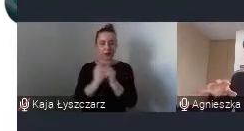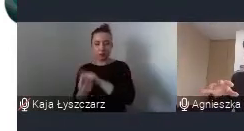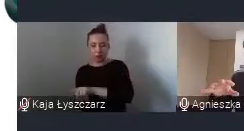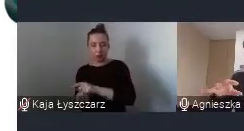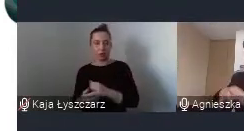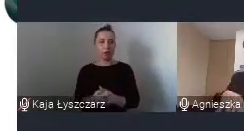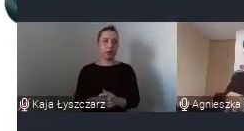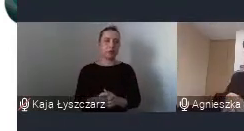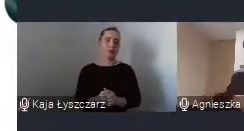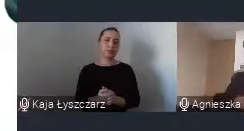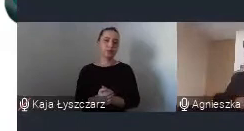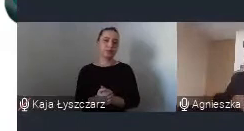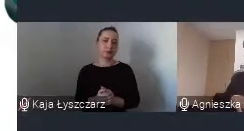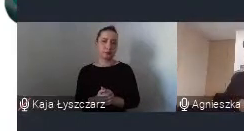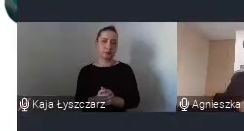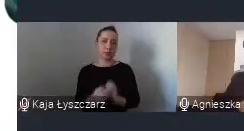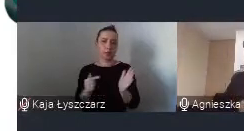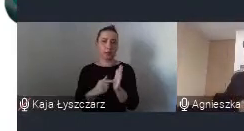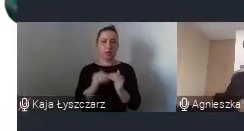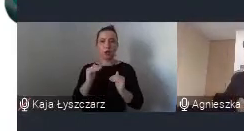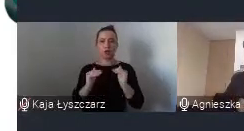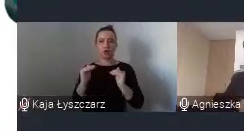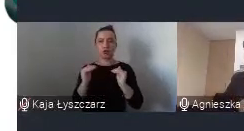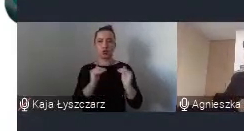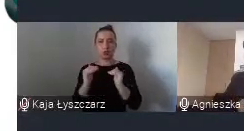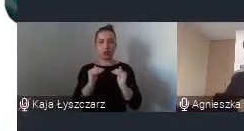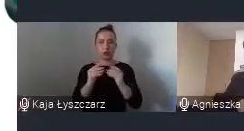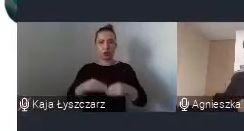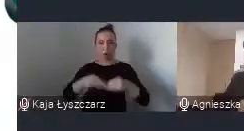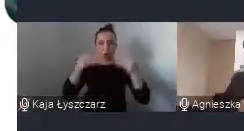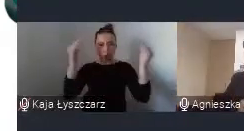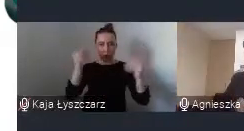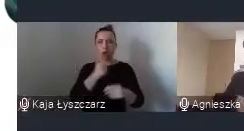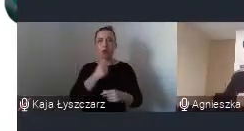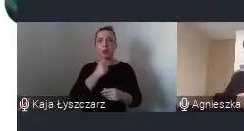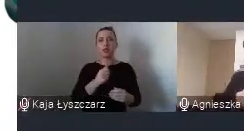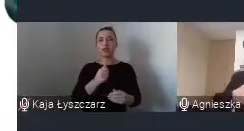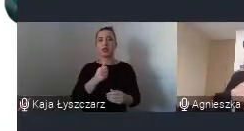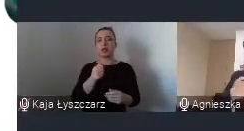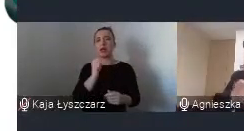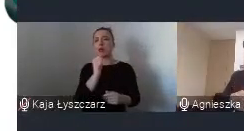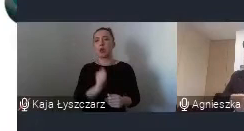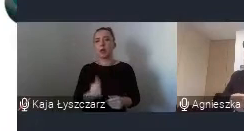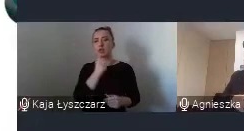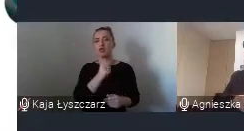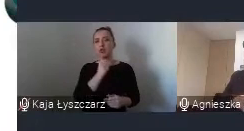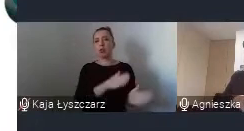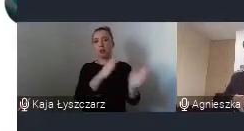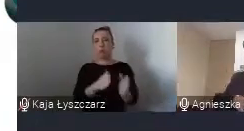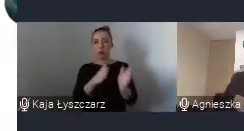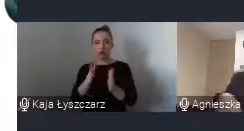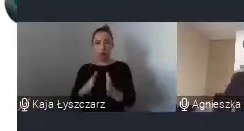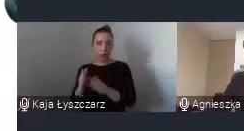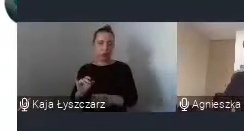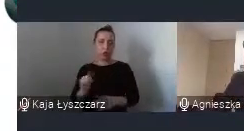klimatycznymi, celami zrównoważonego rozwoju ONZ-u, Europejskim Zielonym Ładem, a jednocześnie tym, w jaki sposób